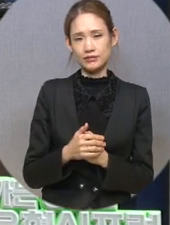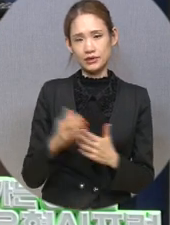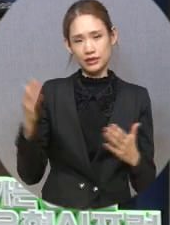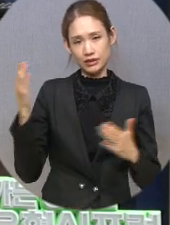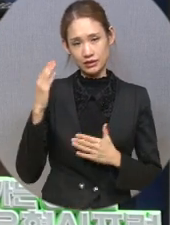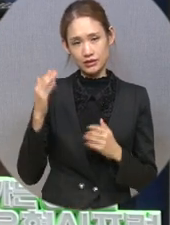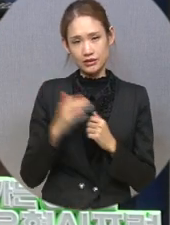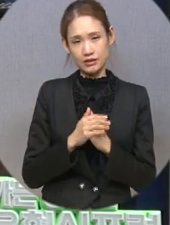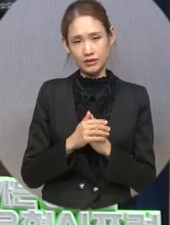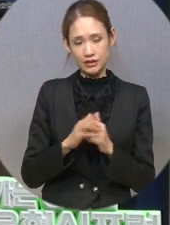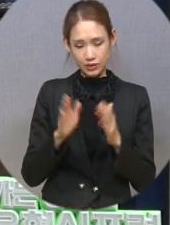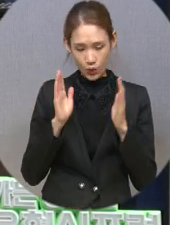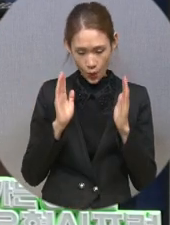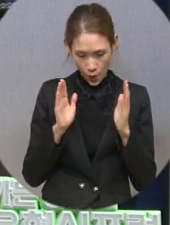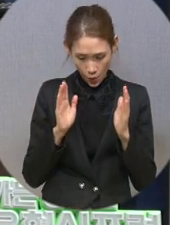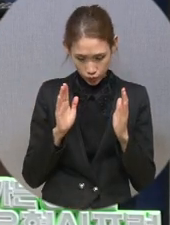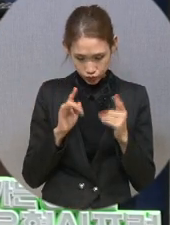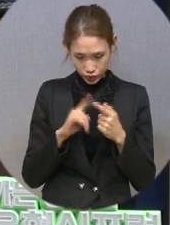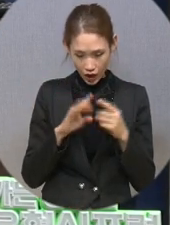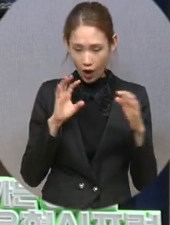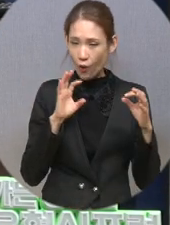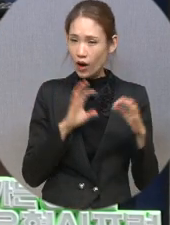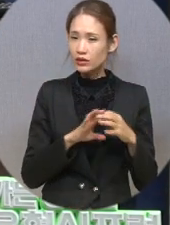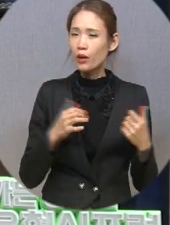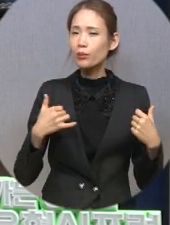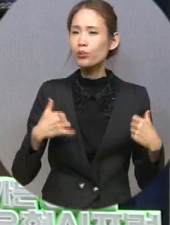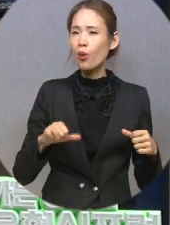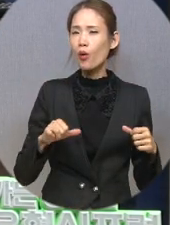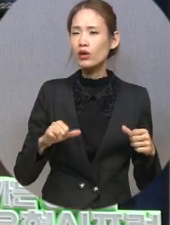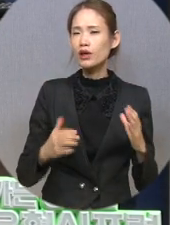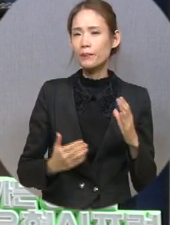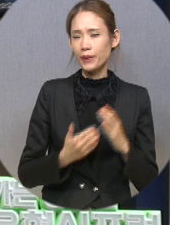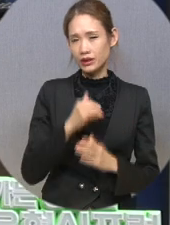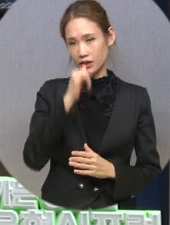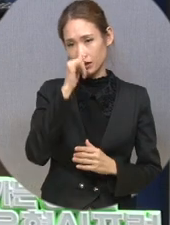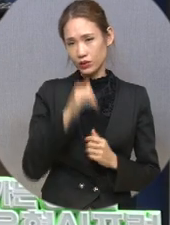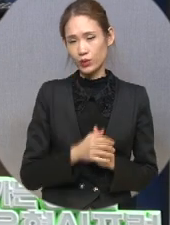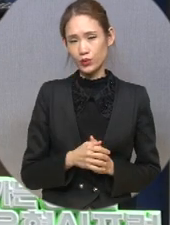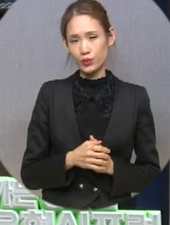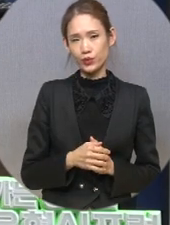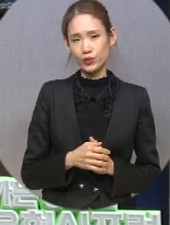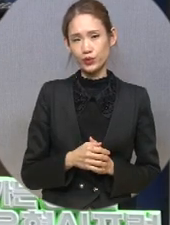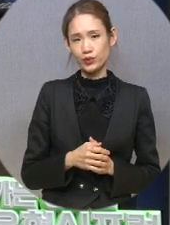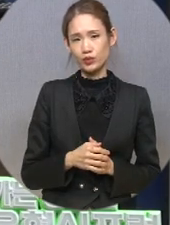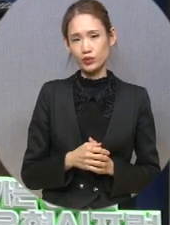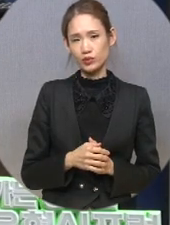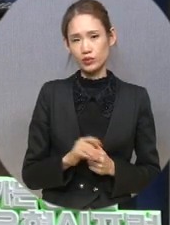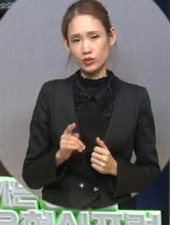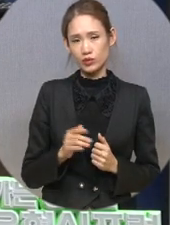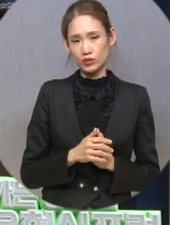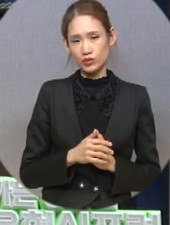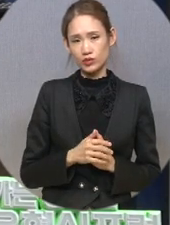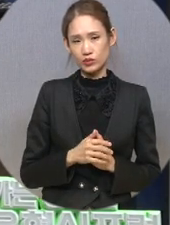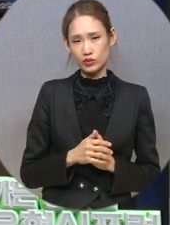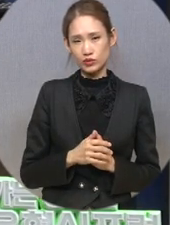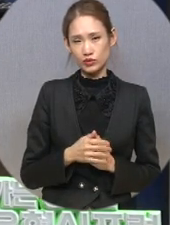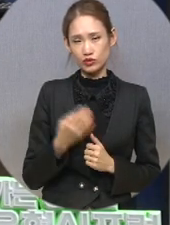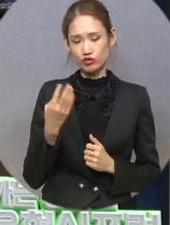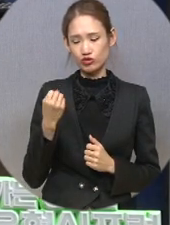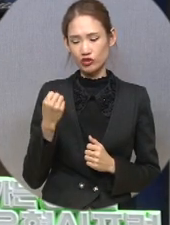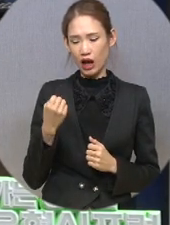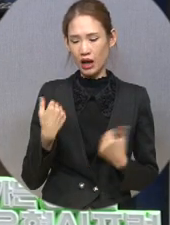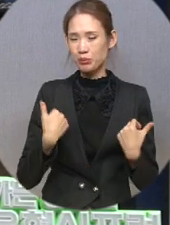그 학업을 포기하는 일들이 발생을 합니다. 소위 이제 수포자라고 그러죠.